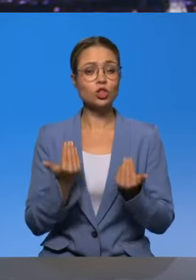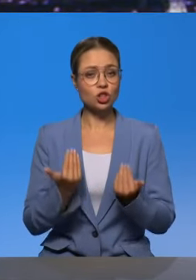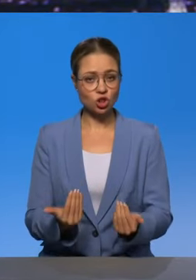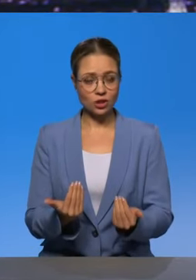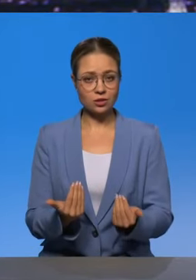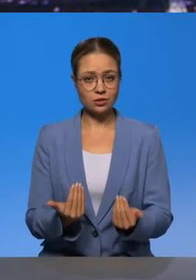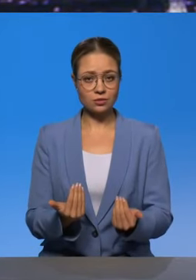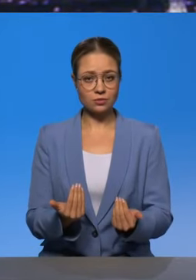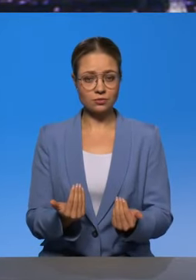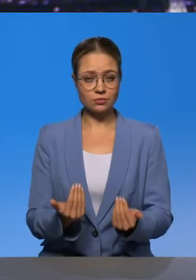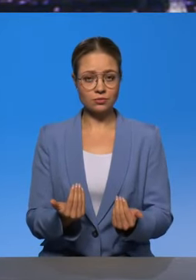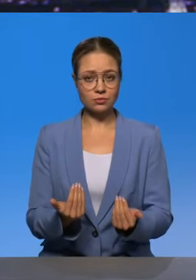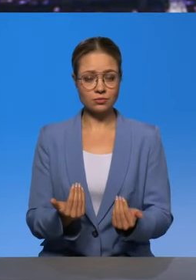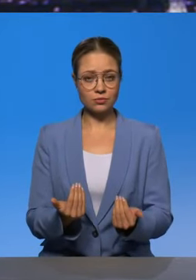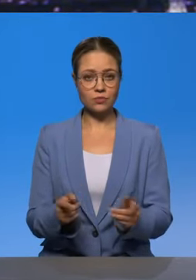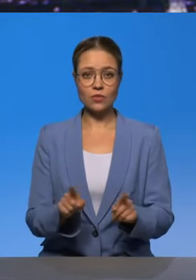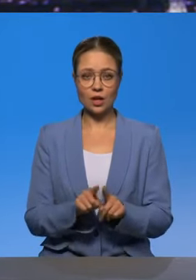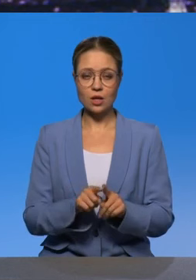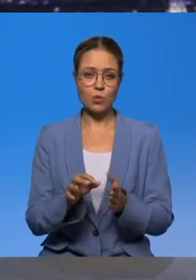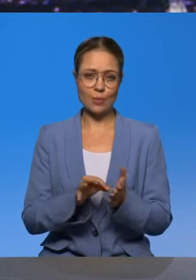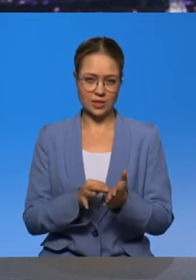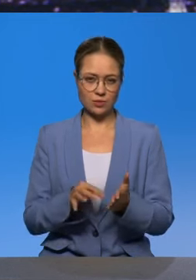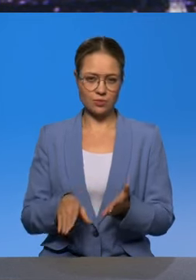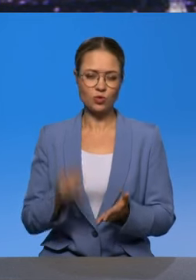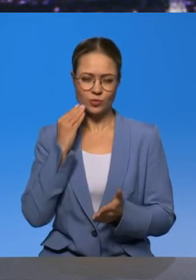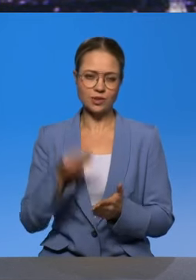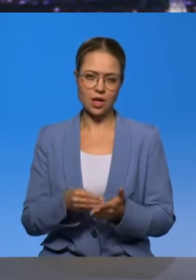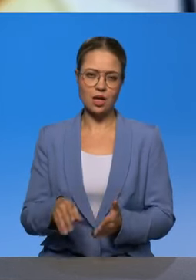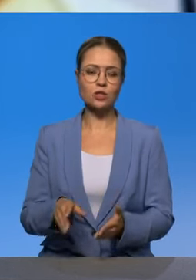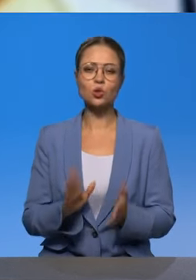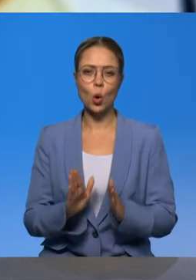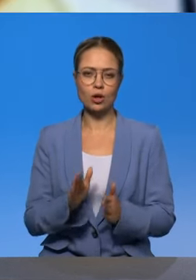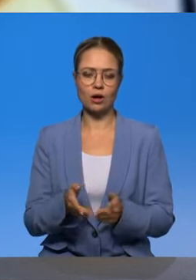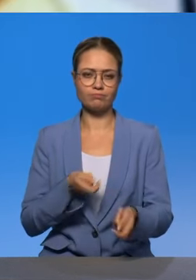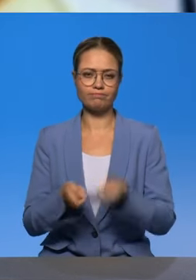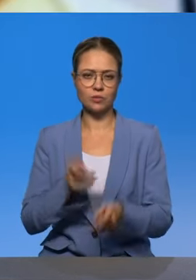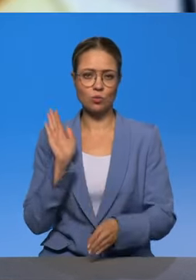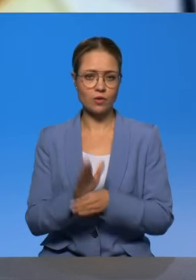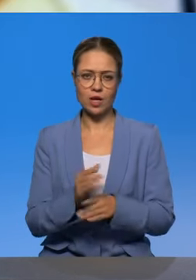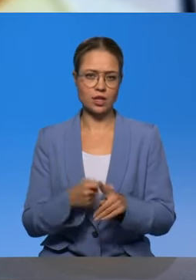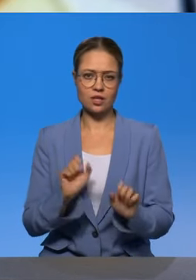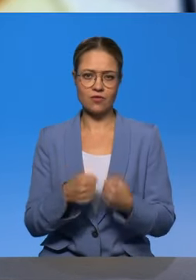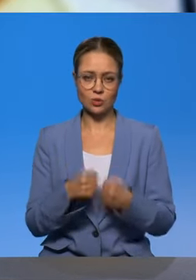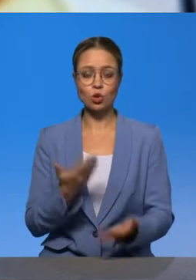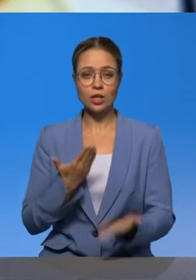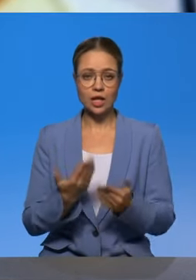принципами административными, то есть практически невозможно управлять, если это более-менее интеллектуально емкая